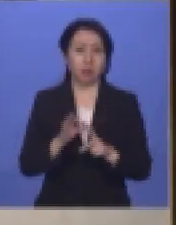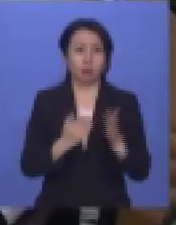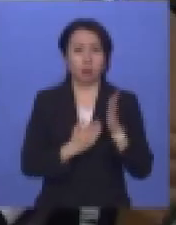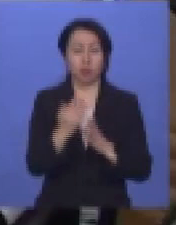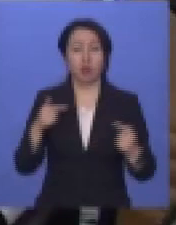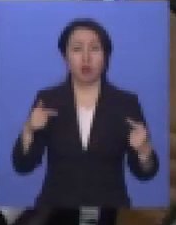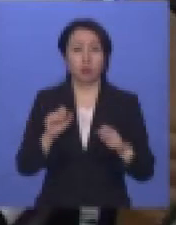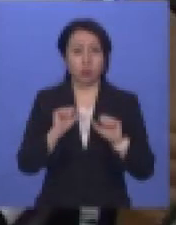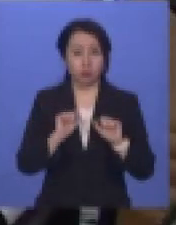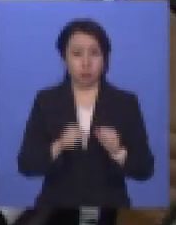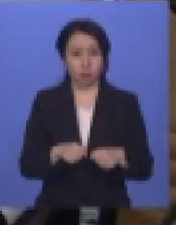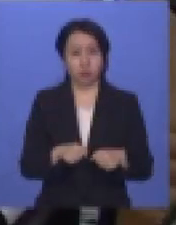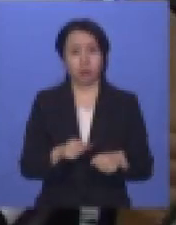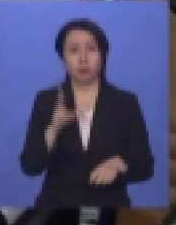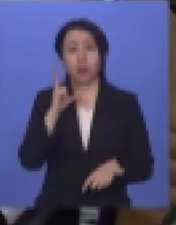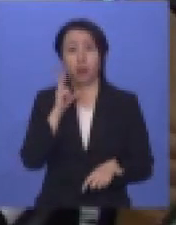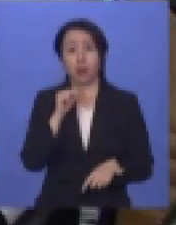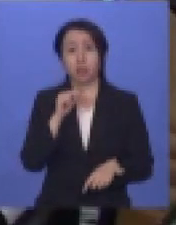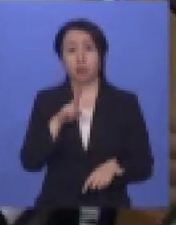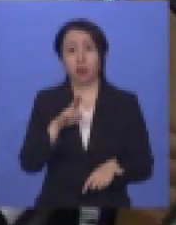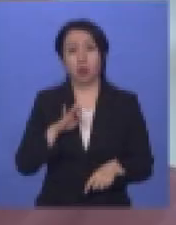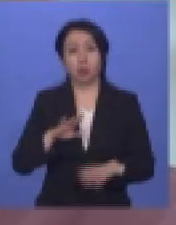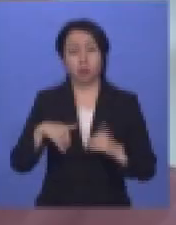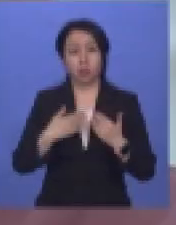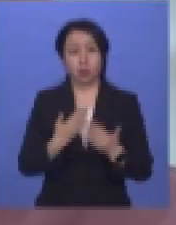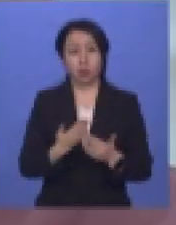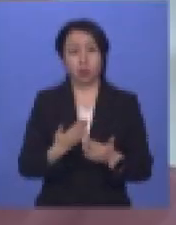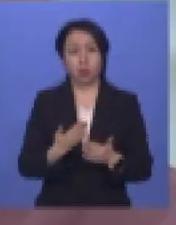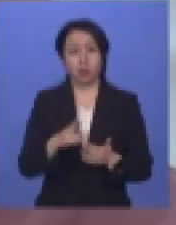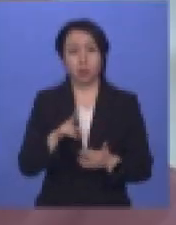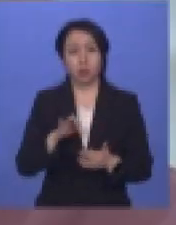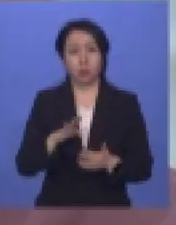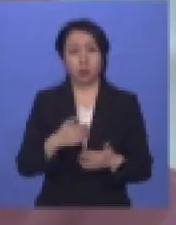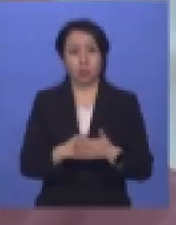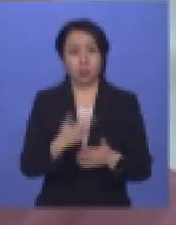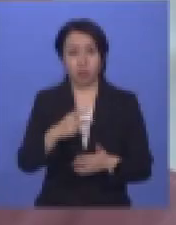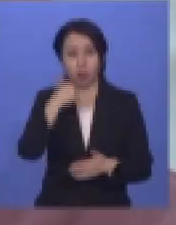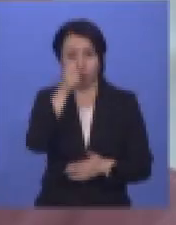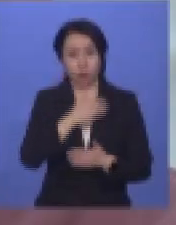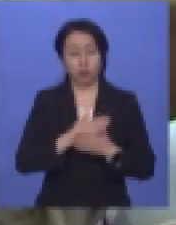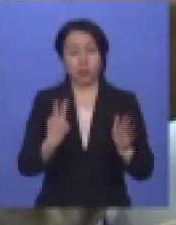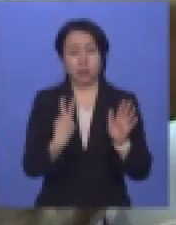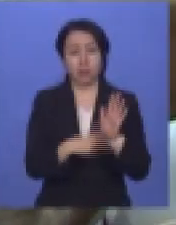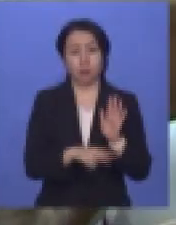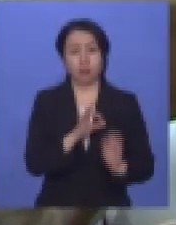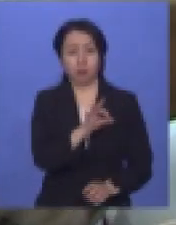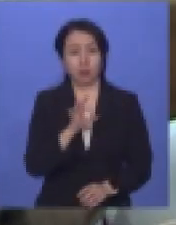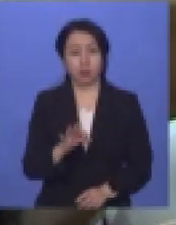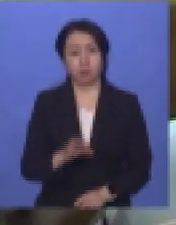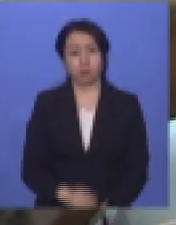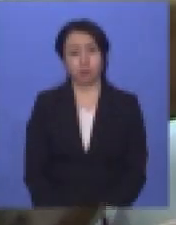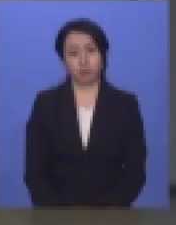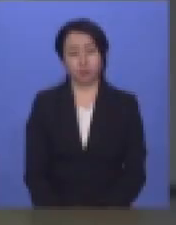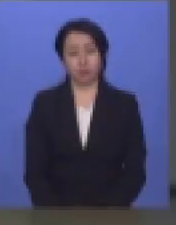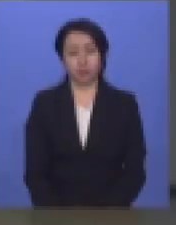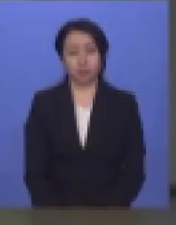специалистов, в целях повышения конкурентоспособности. Количество грантов, выделяемых на резидентуру, в ближайшие 3 года увеличится на